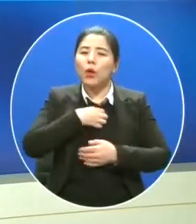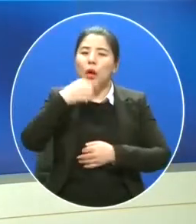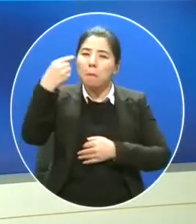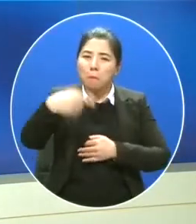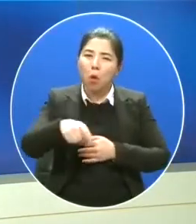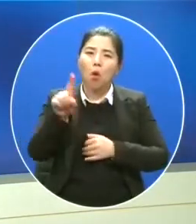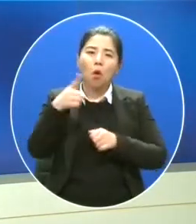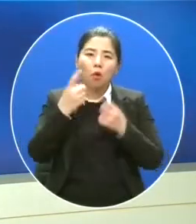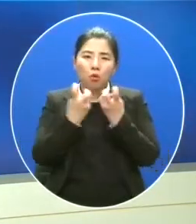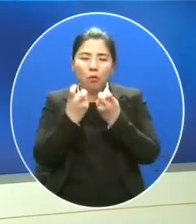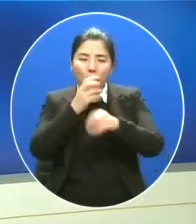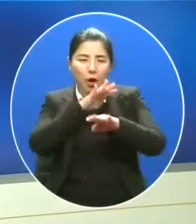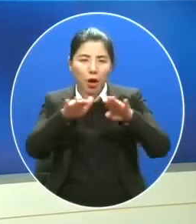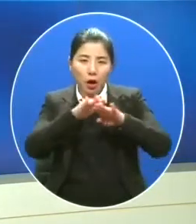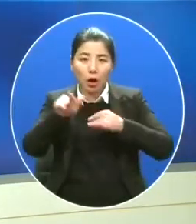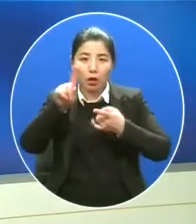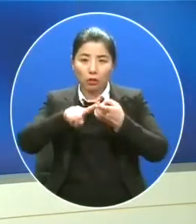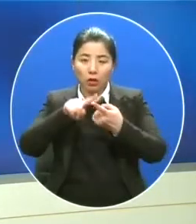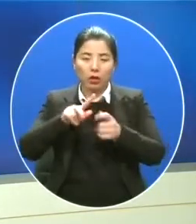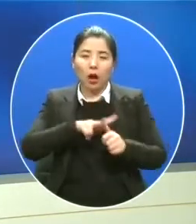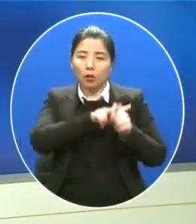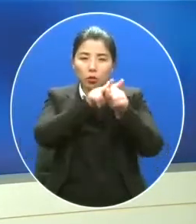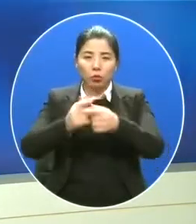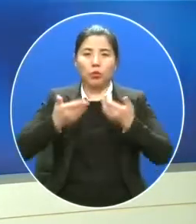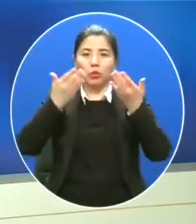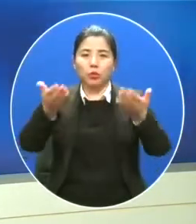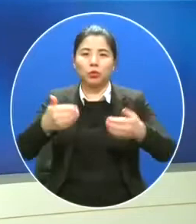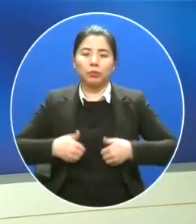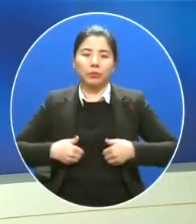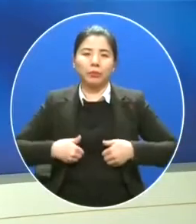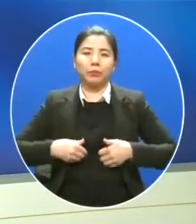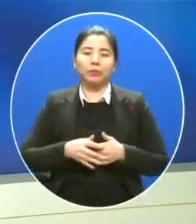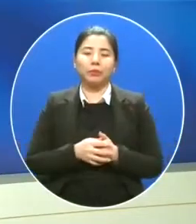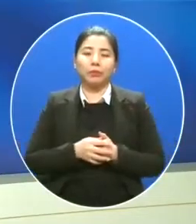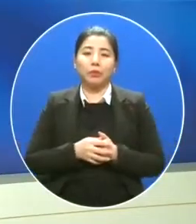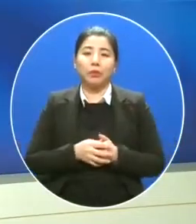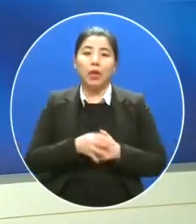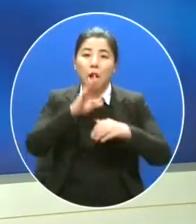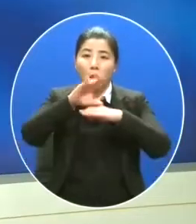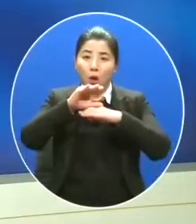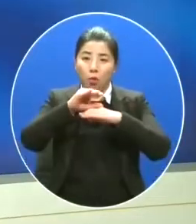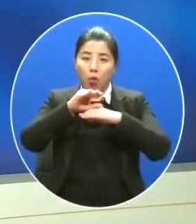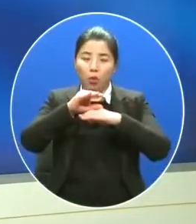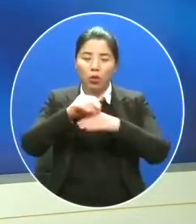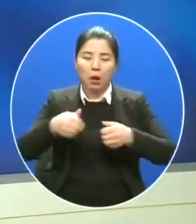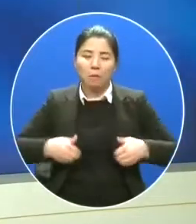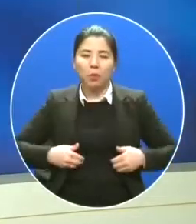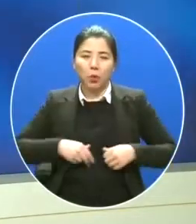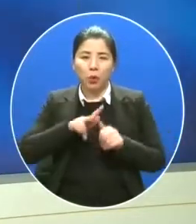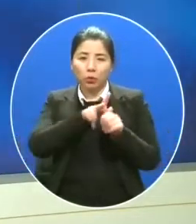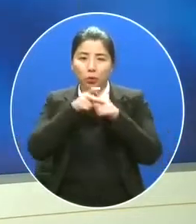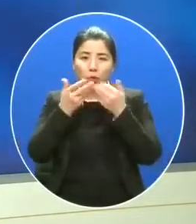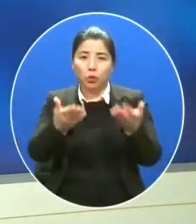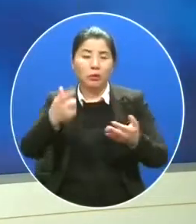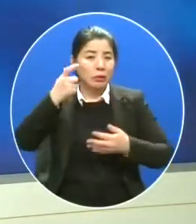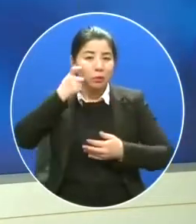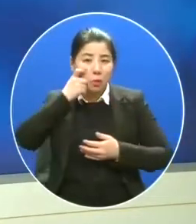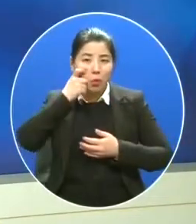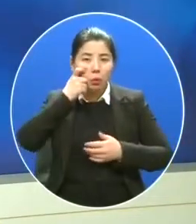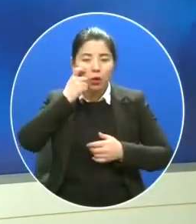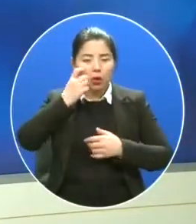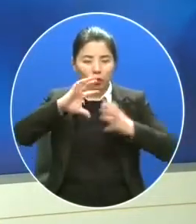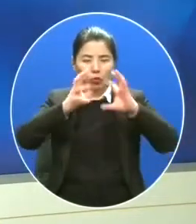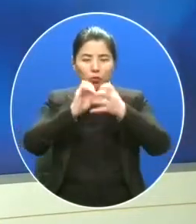무엇이며 어떻게 대처해야 하는지에 대한 정보를 제공해야 하기 때문입니다. 언론이 필요한 정보를 제공하지